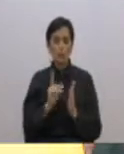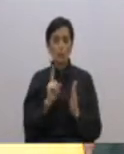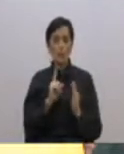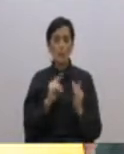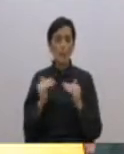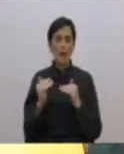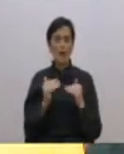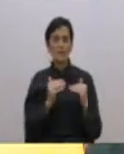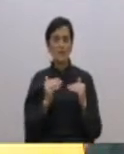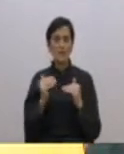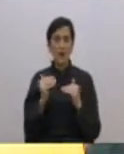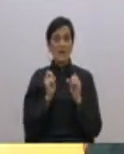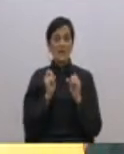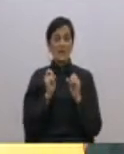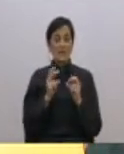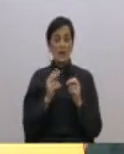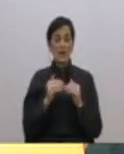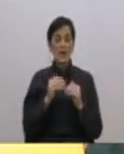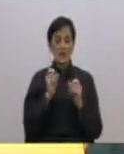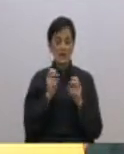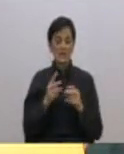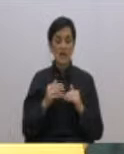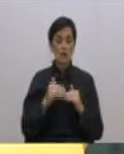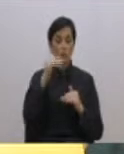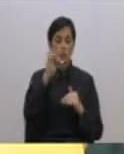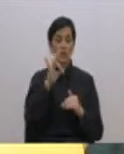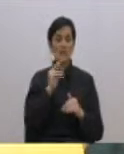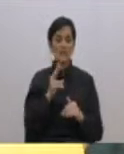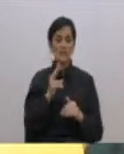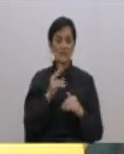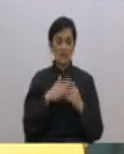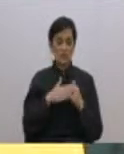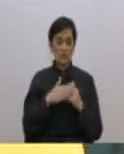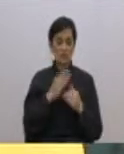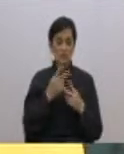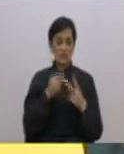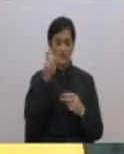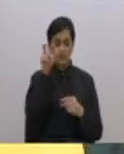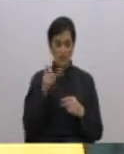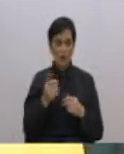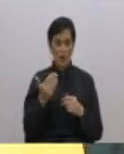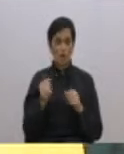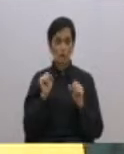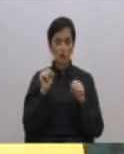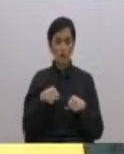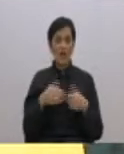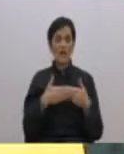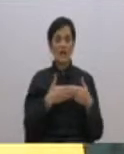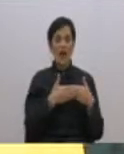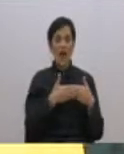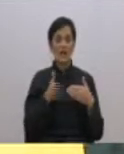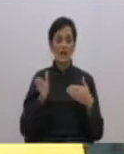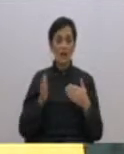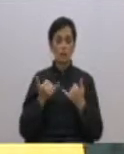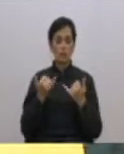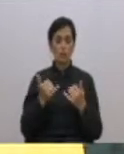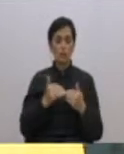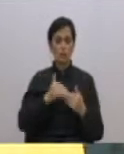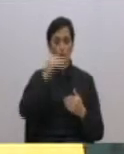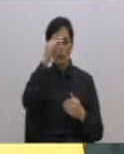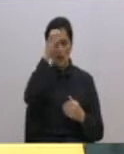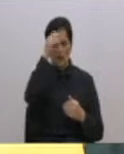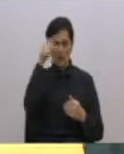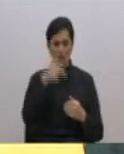მაქსიმალურად მასშტაბის მშავრდებულებისთვისაც იყოს შესაძლებლობა და ეს კარი ასე ვთქვათ გახსნილი უმაღლესი